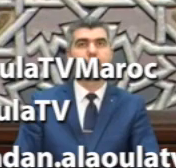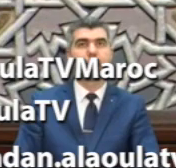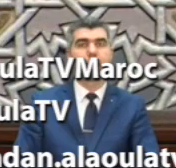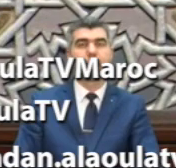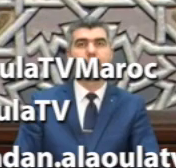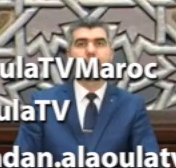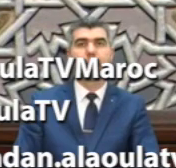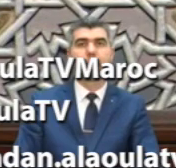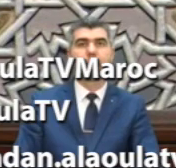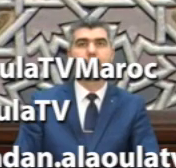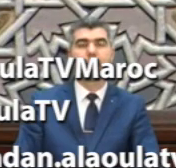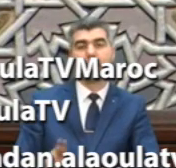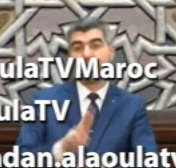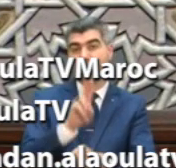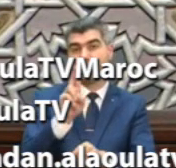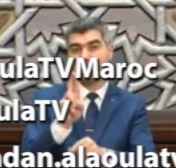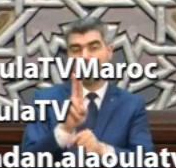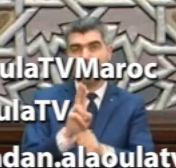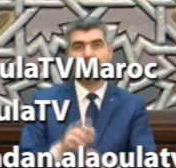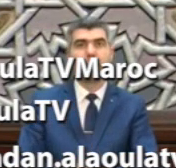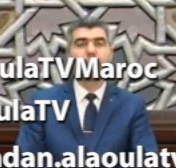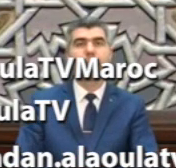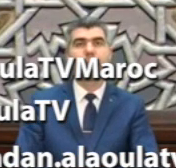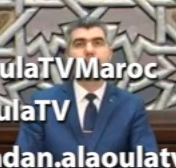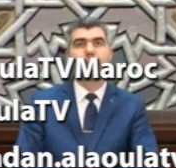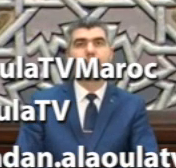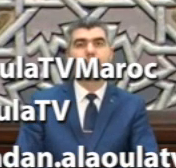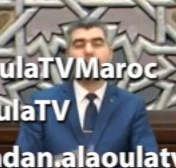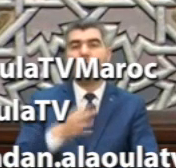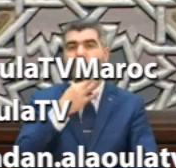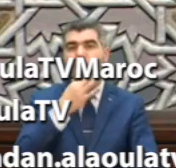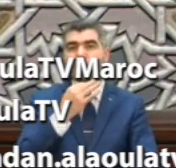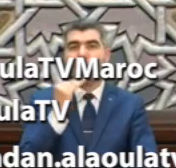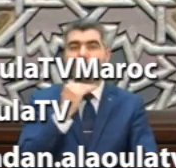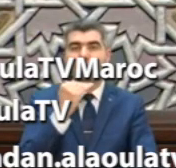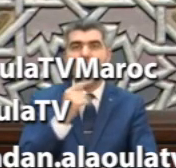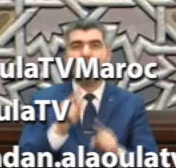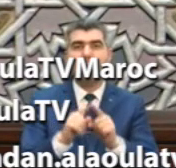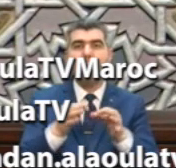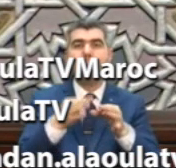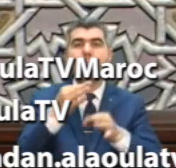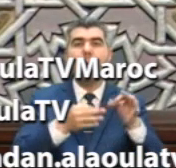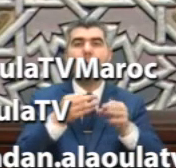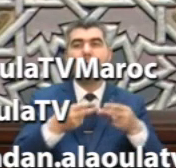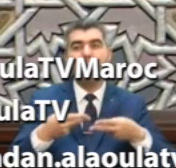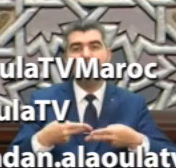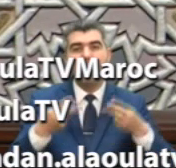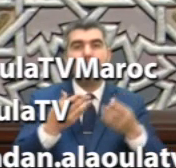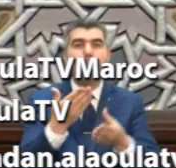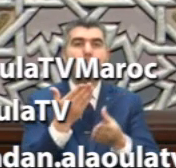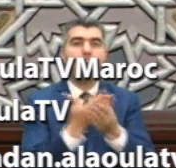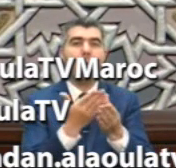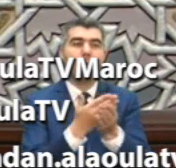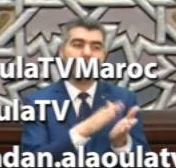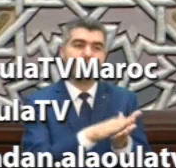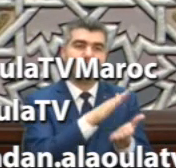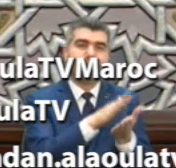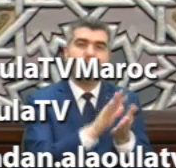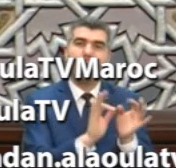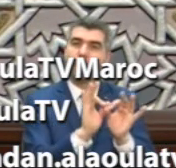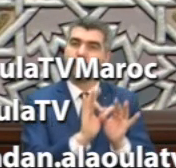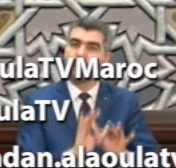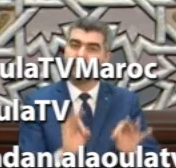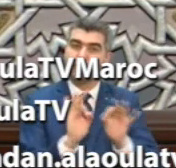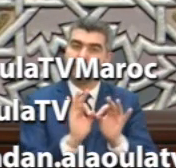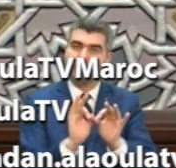إذن نمر إلى السؤال الموالي حول تسريع تنفيذ الأحكام القضائية ومعالجة الملفات للسيدات والسادة النواب